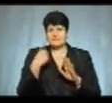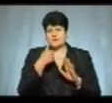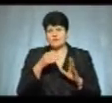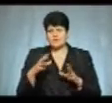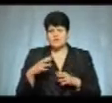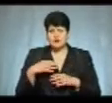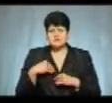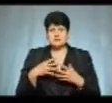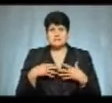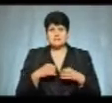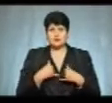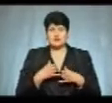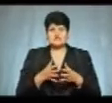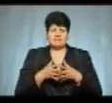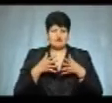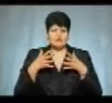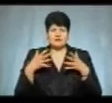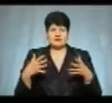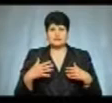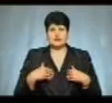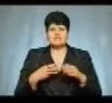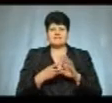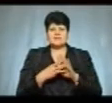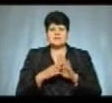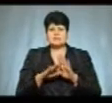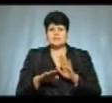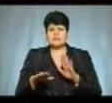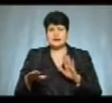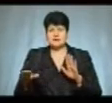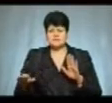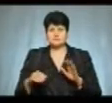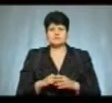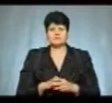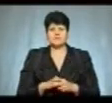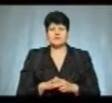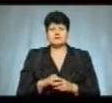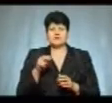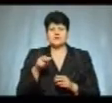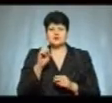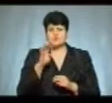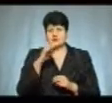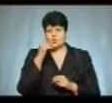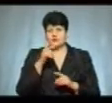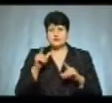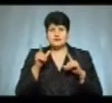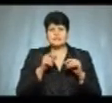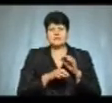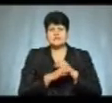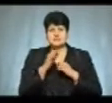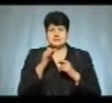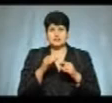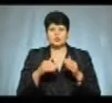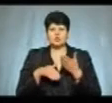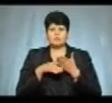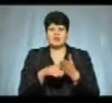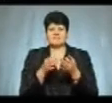у нас сім'я велика, у нас 8 дітей. Іван Гуня з 2014 року їздить на схід, допомагає визволяти